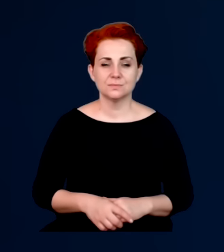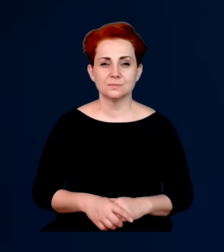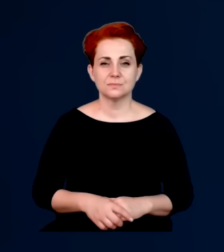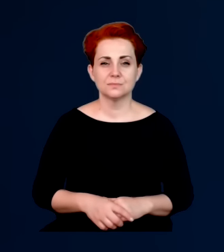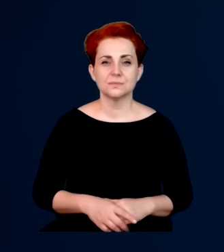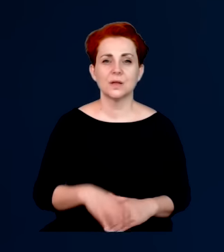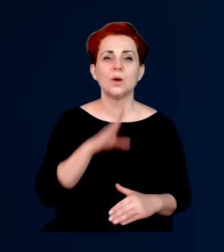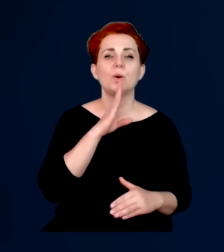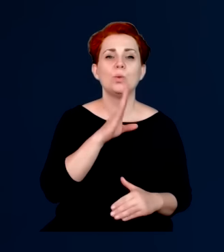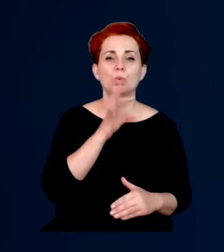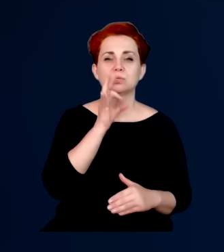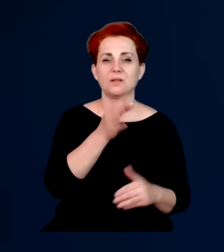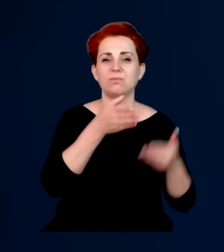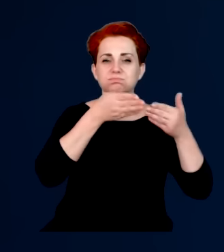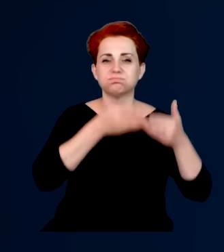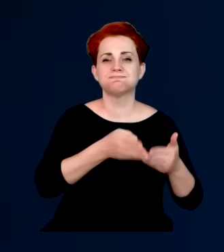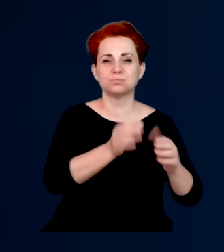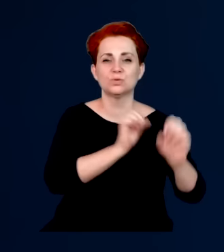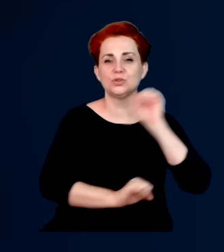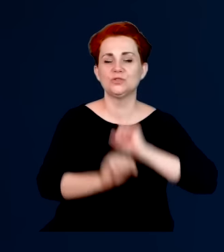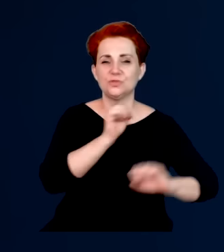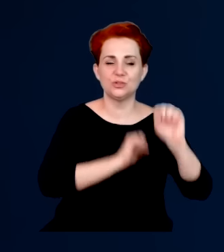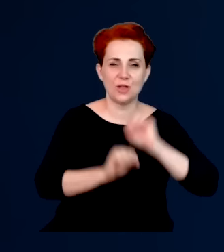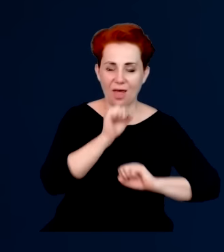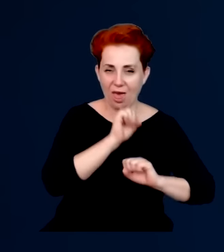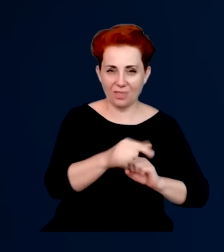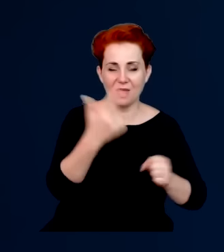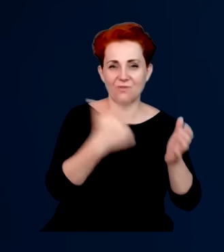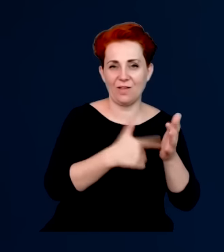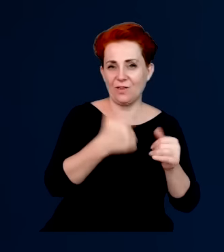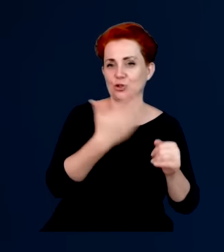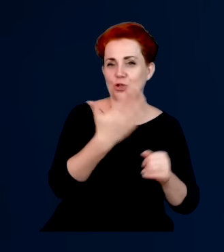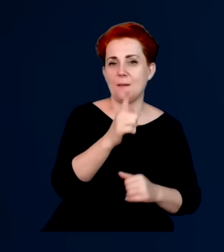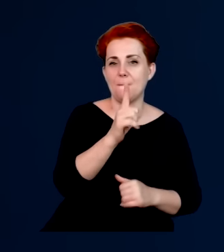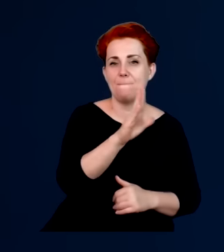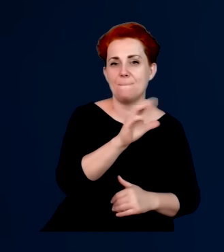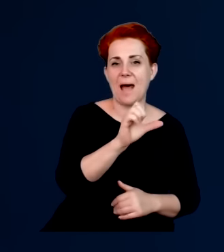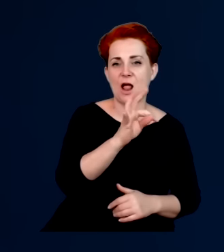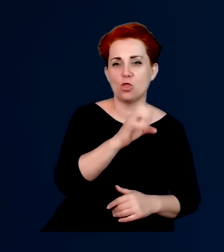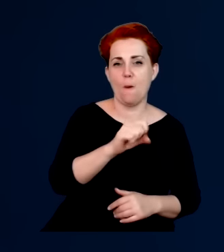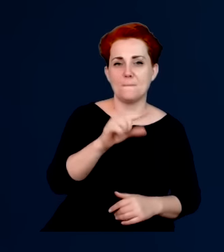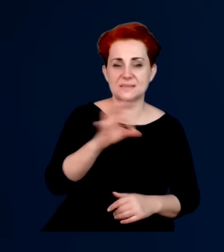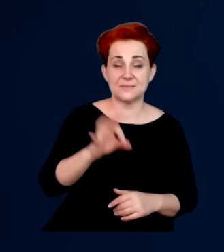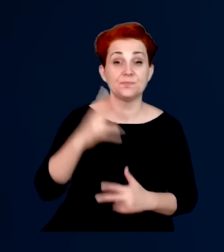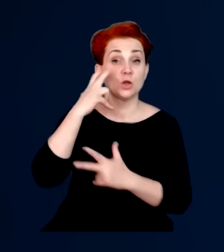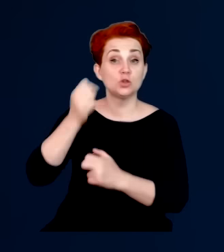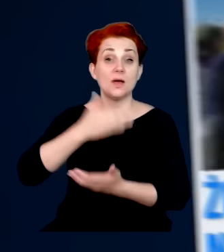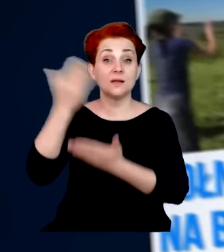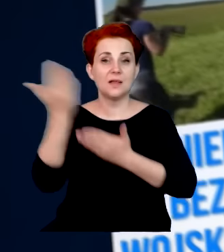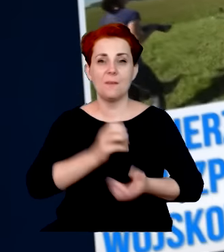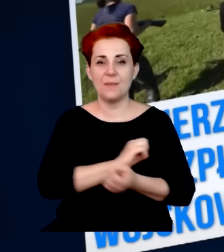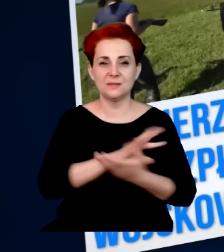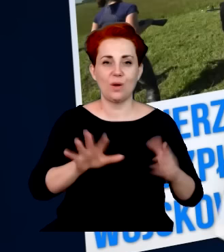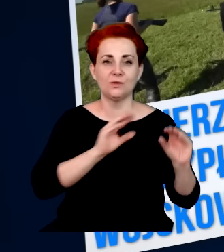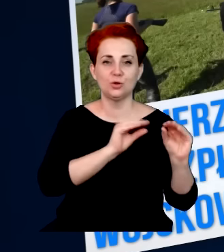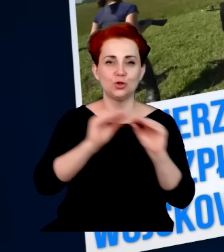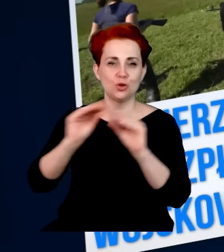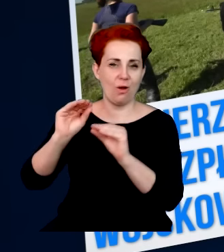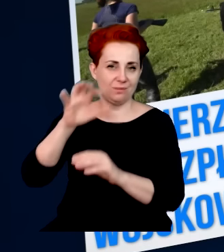Amerykański desantowiec na ćwiczeniach Baltops 2024. Żołnierze zapraszają na bezpłatne szkolenia